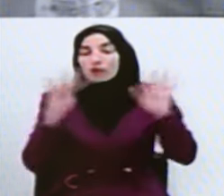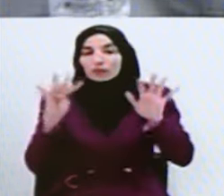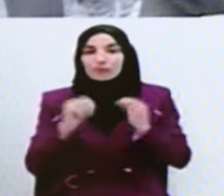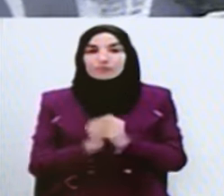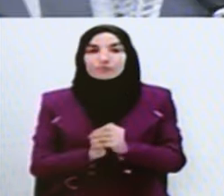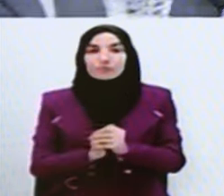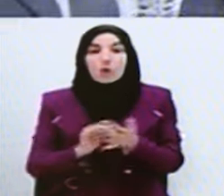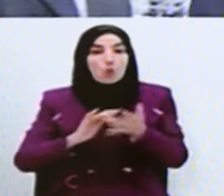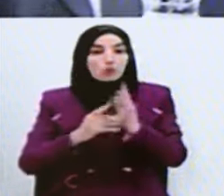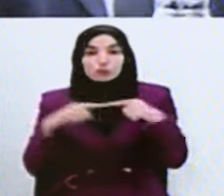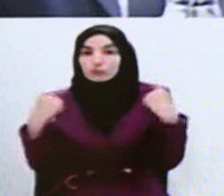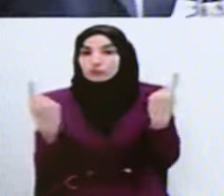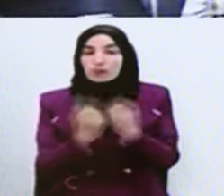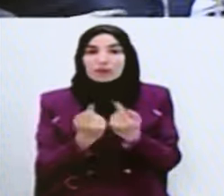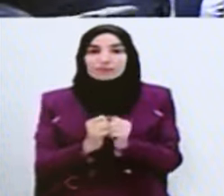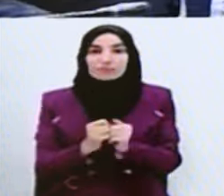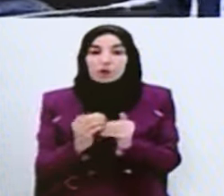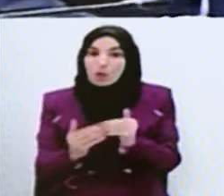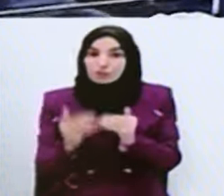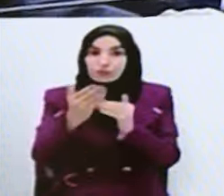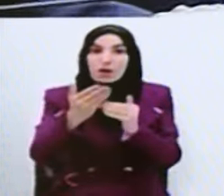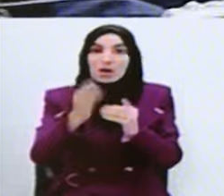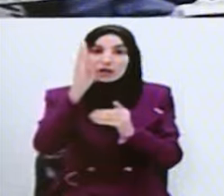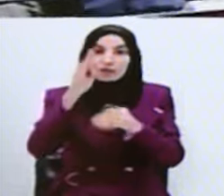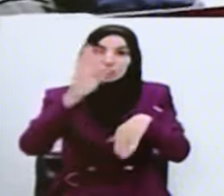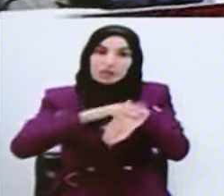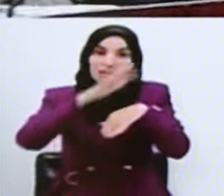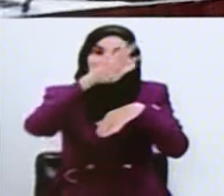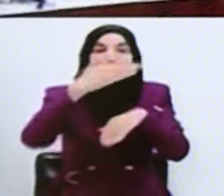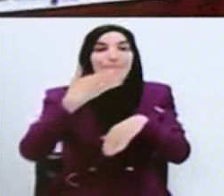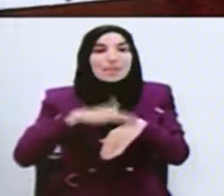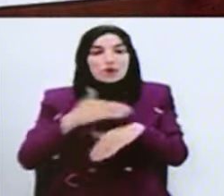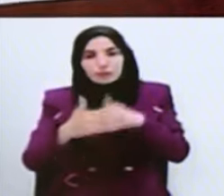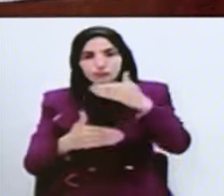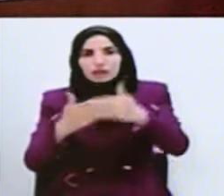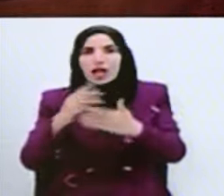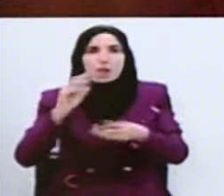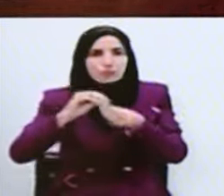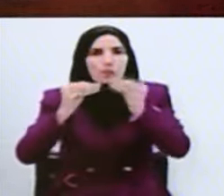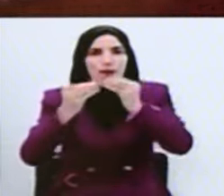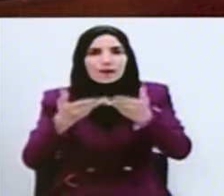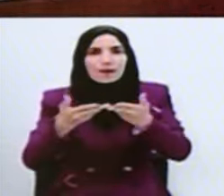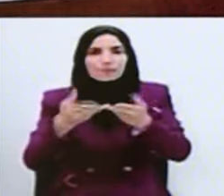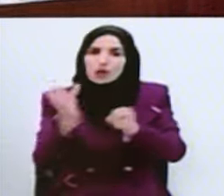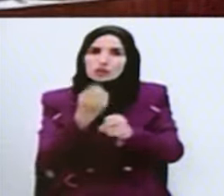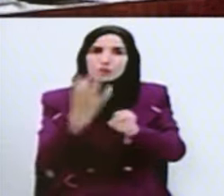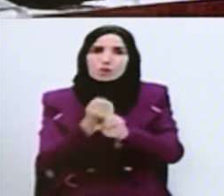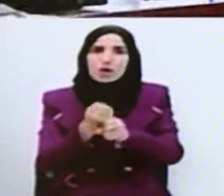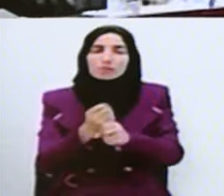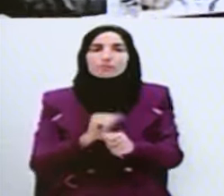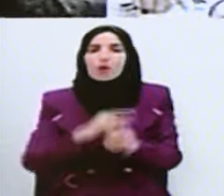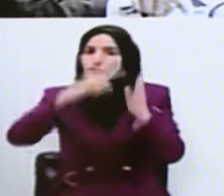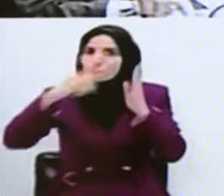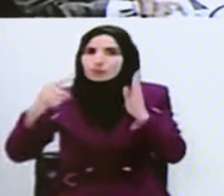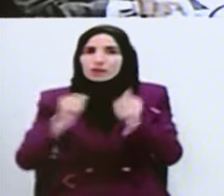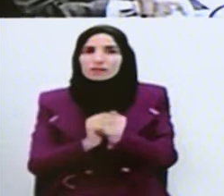وكلنا امل في قادم مشرق بعد ان تخطت بلادنا الكثير من العقبات وكسبت جمله من الرهانات